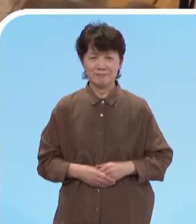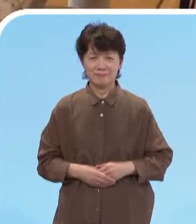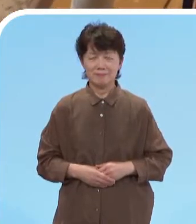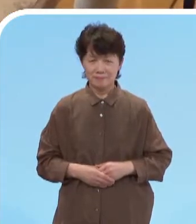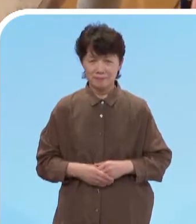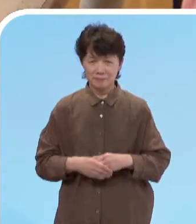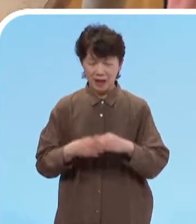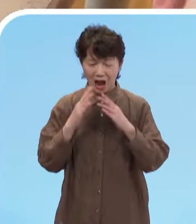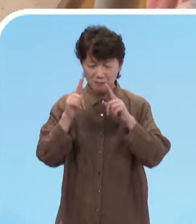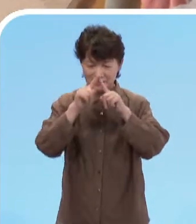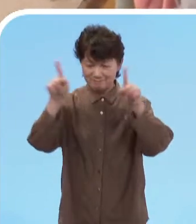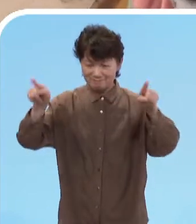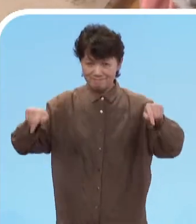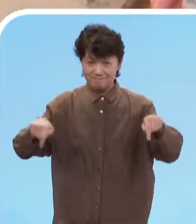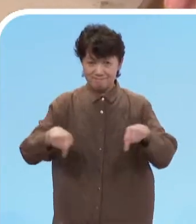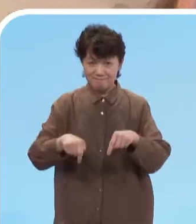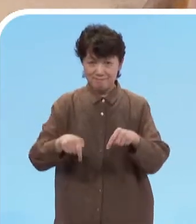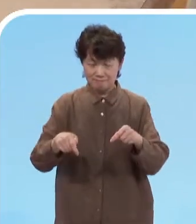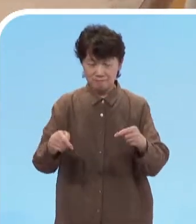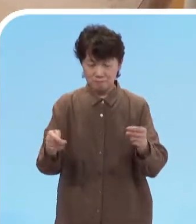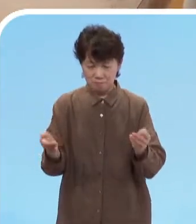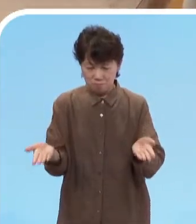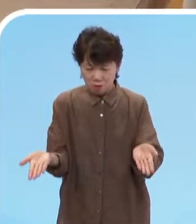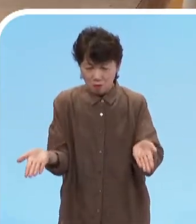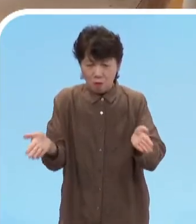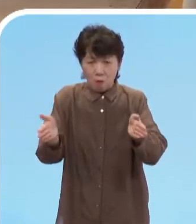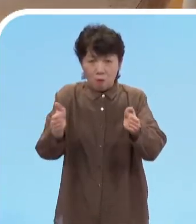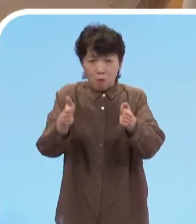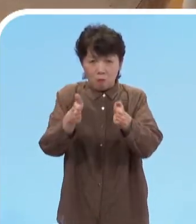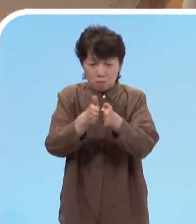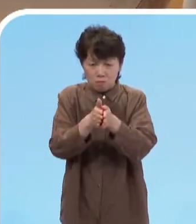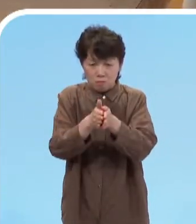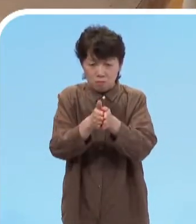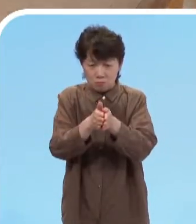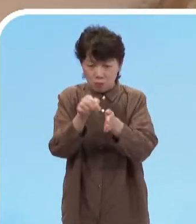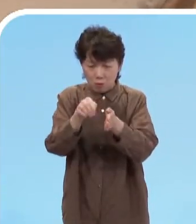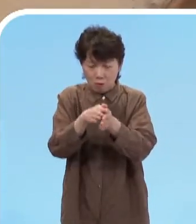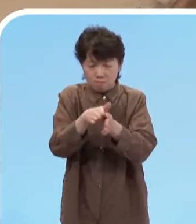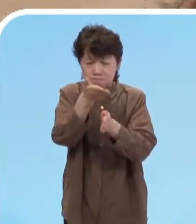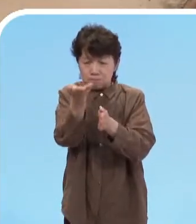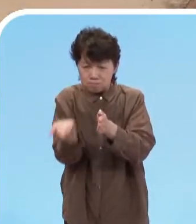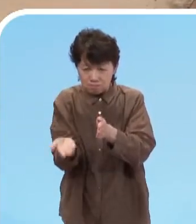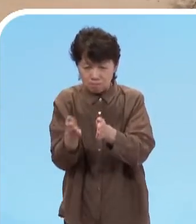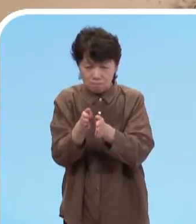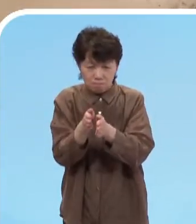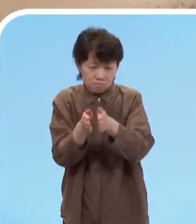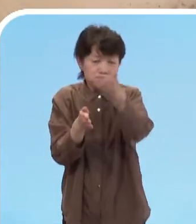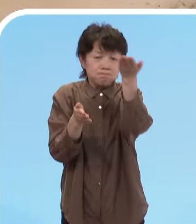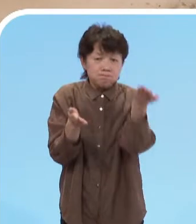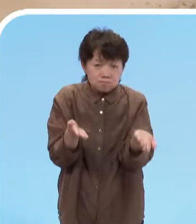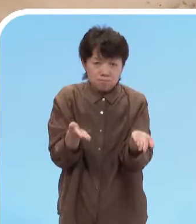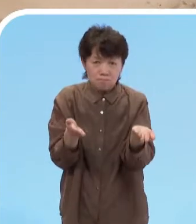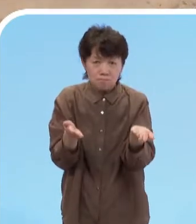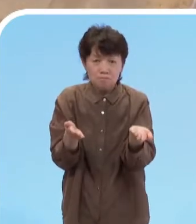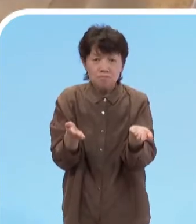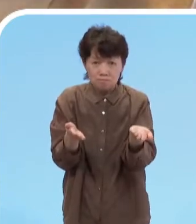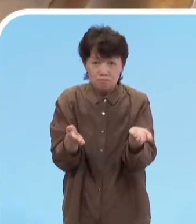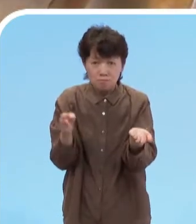まず画用紙を4つ折りにして、折り目がアルファベットの M の字になるようにします。